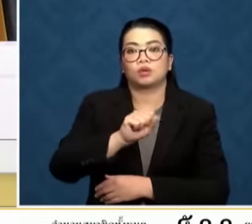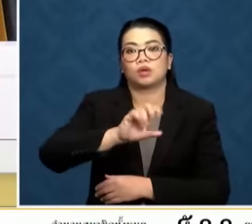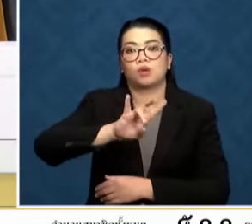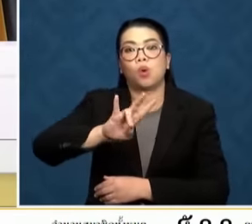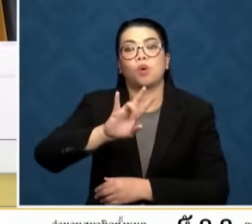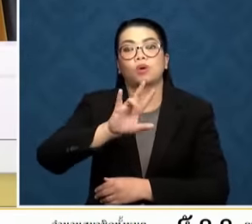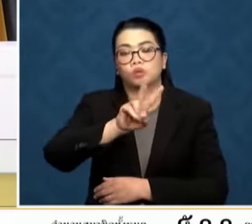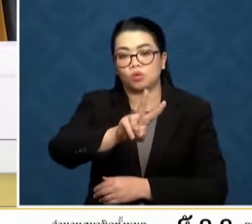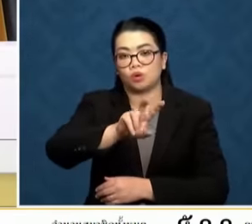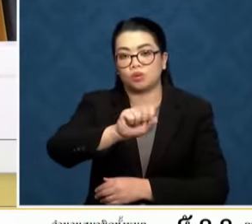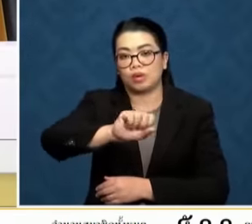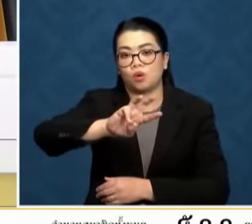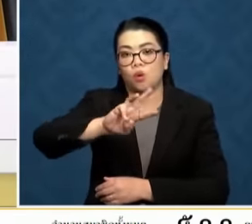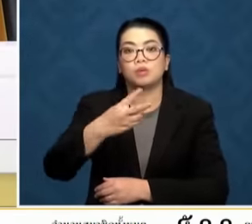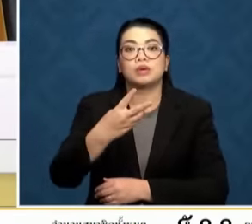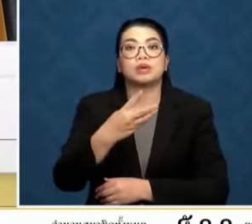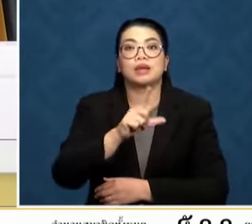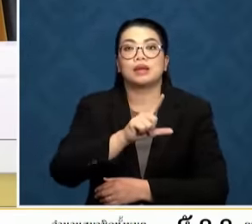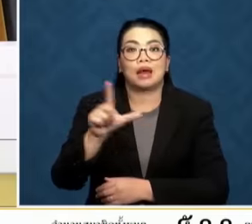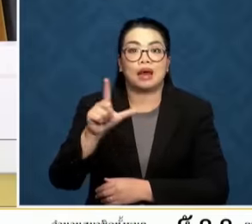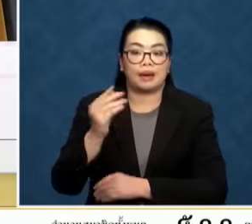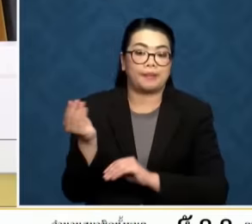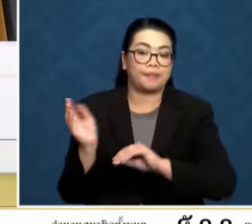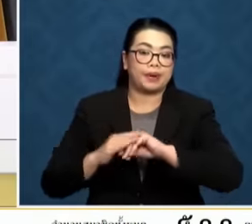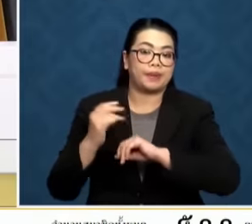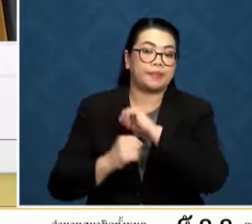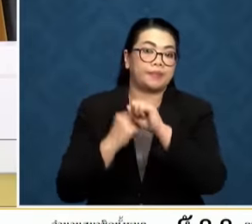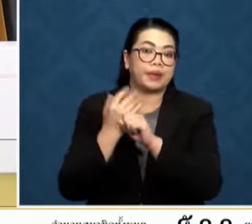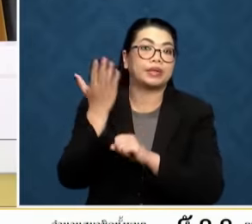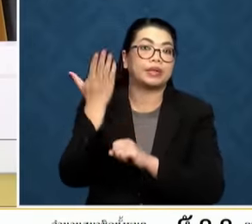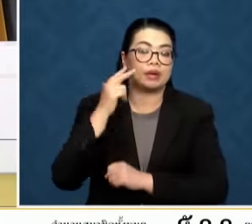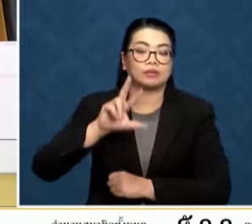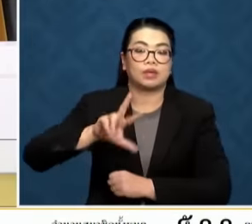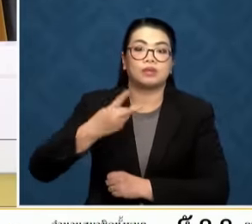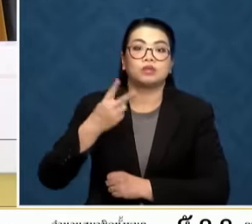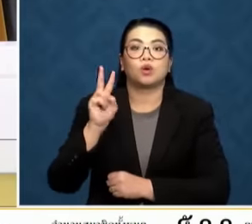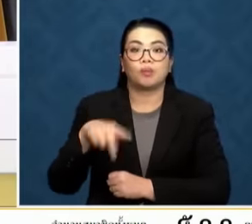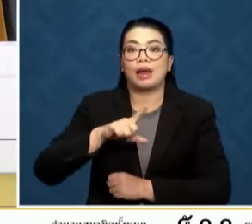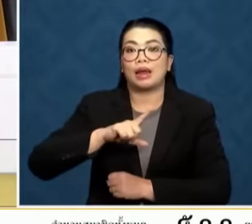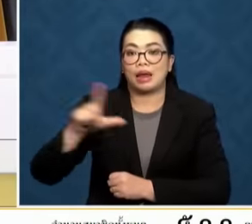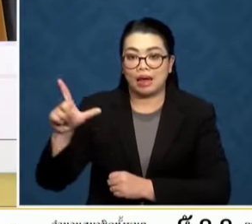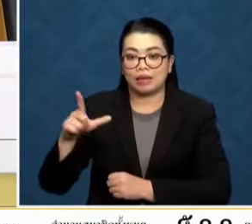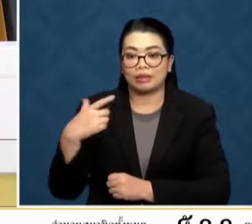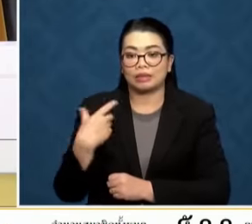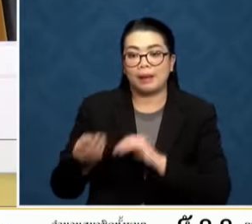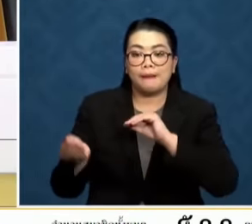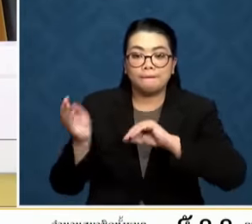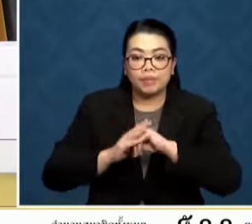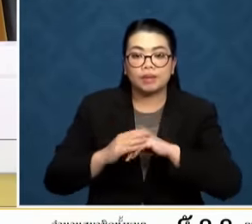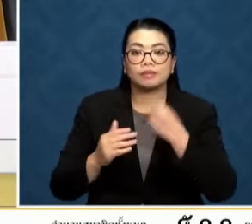ล้านบาทเพิ่มขึ้นจากปีก่อน 32,000ล้านบาทเพิ่มขึ้น